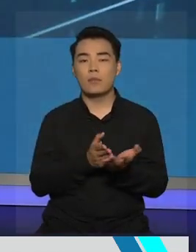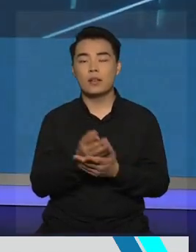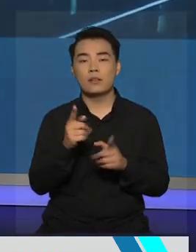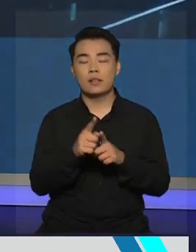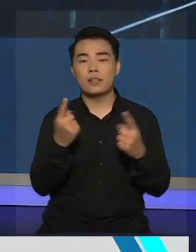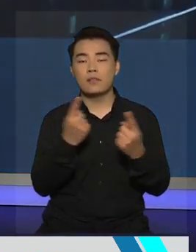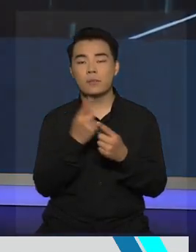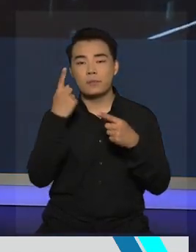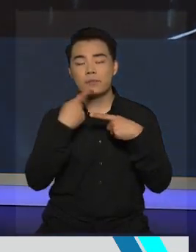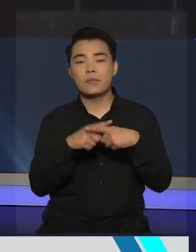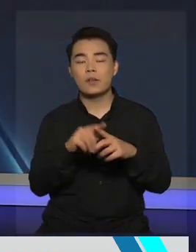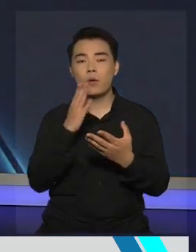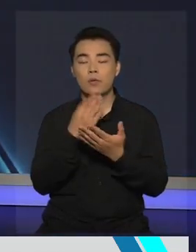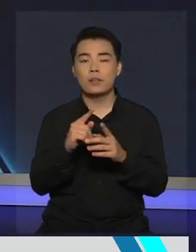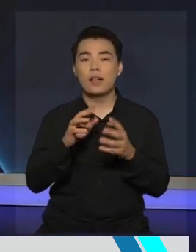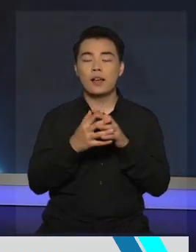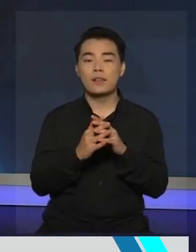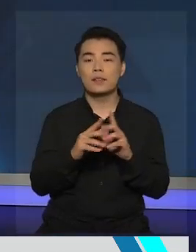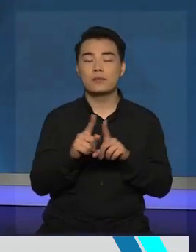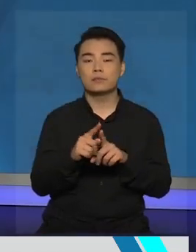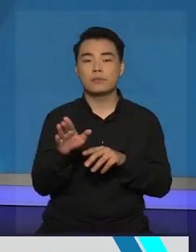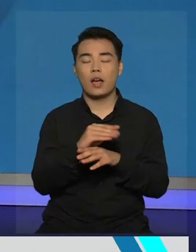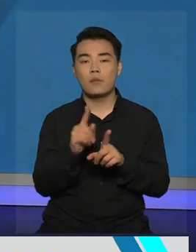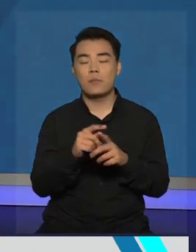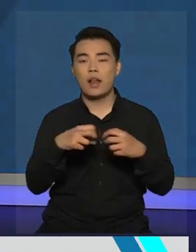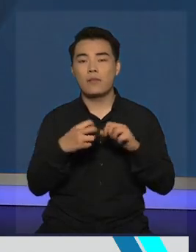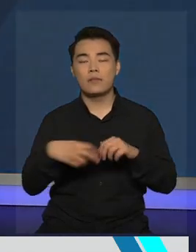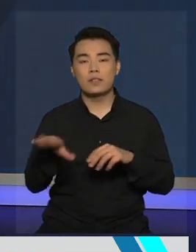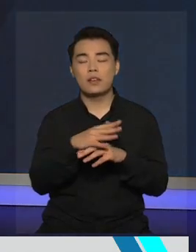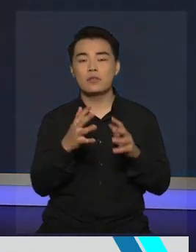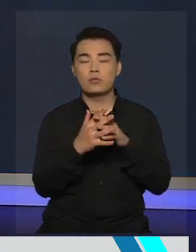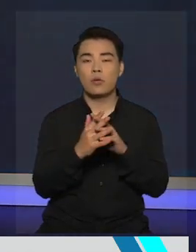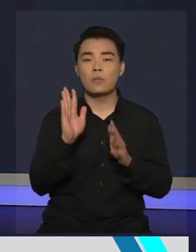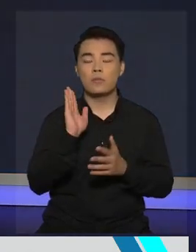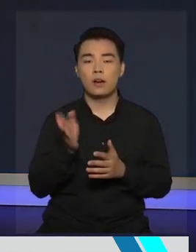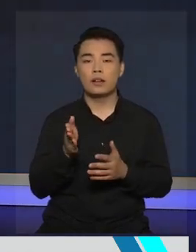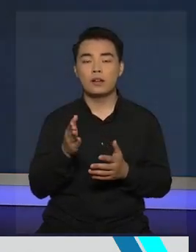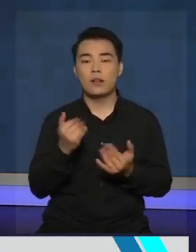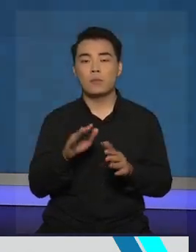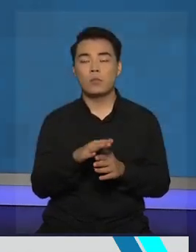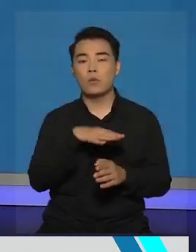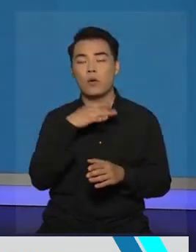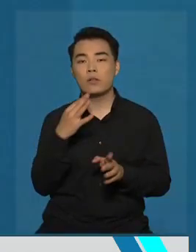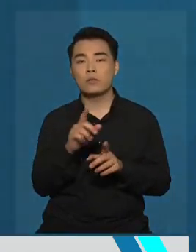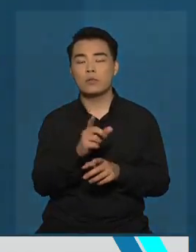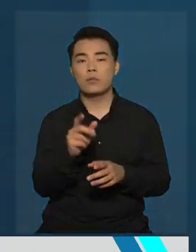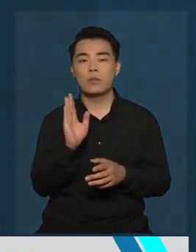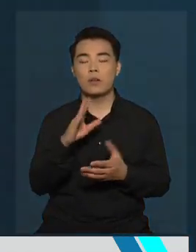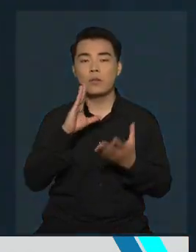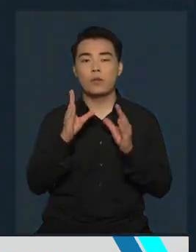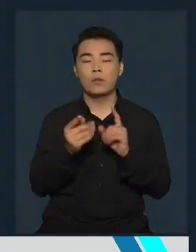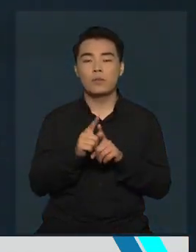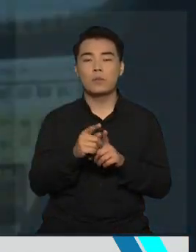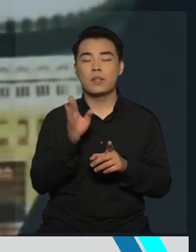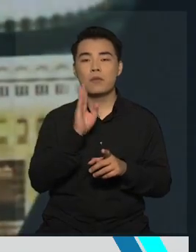точно так же, как для приграничных сел. Аналогичная проблема у нас для всех сел сегодня. Мы много лет реализуем программы «Аугельбисыгы» по питьевой